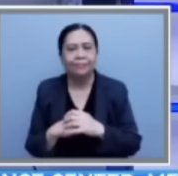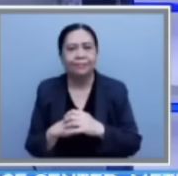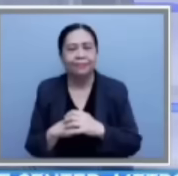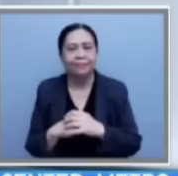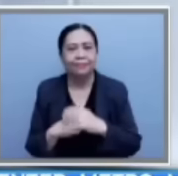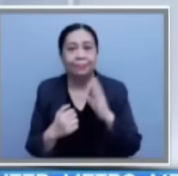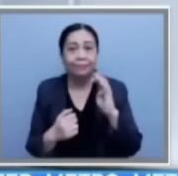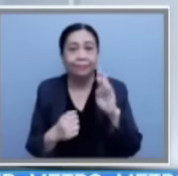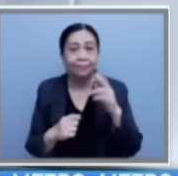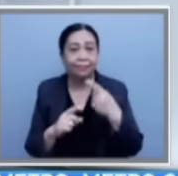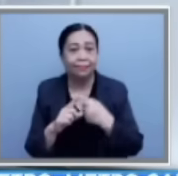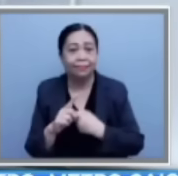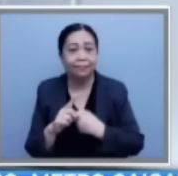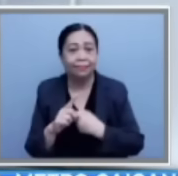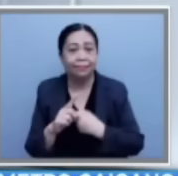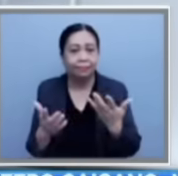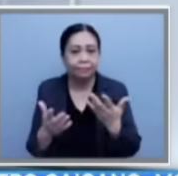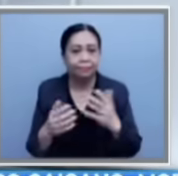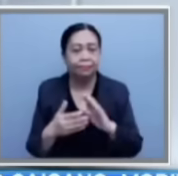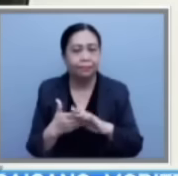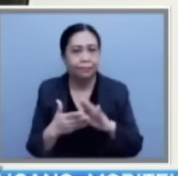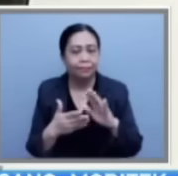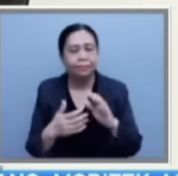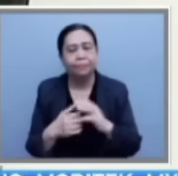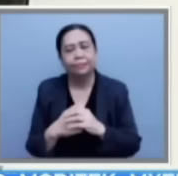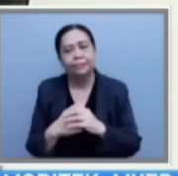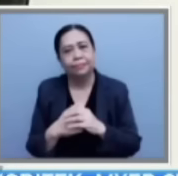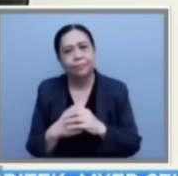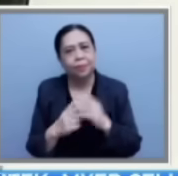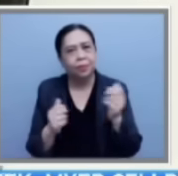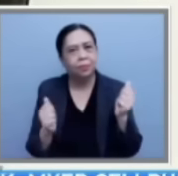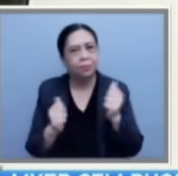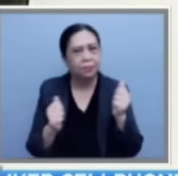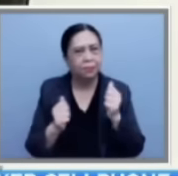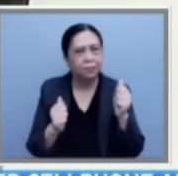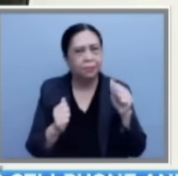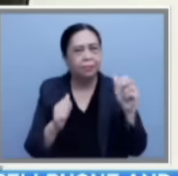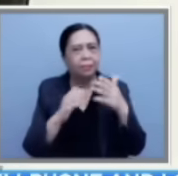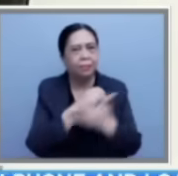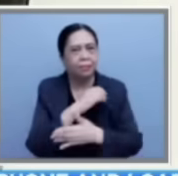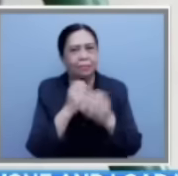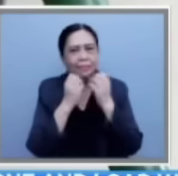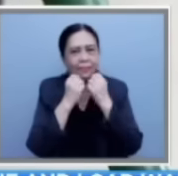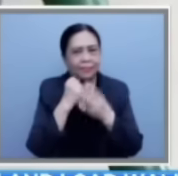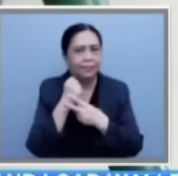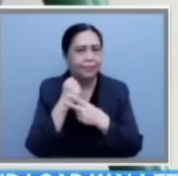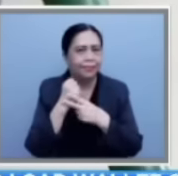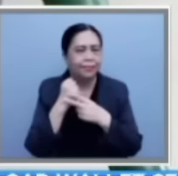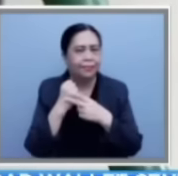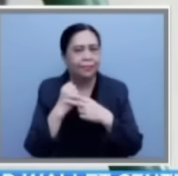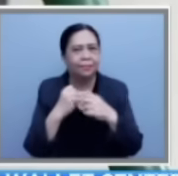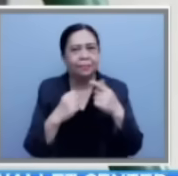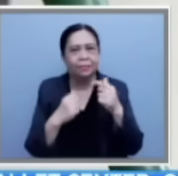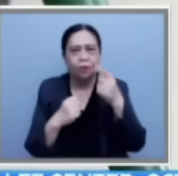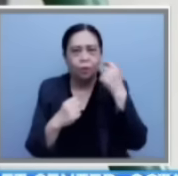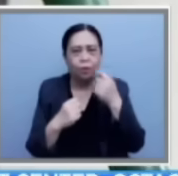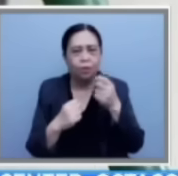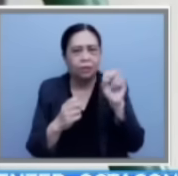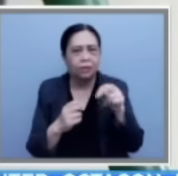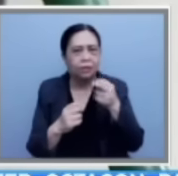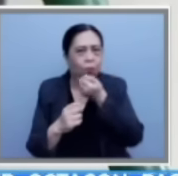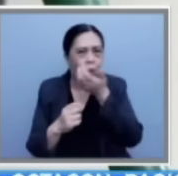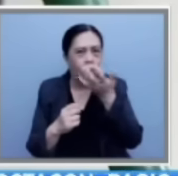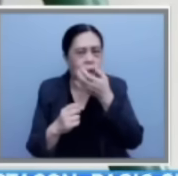mas maraming demand para sa mga malalamig na bansa ngayon Oo para sa pang heater nila e tayo naman ngayon